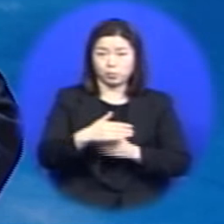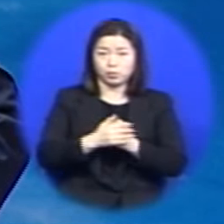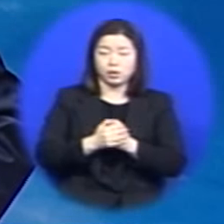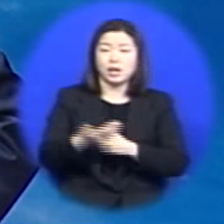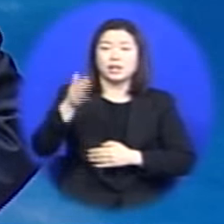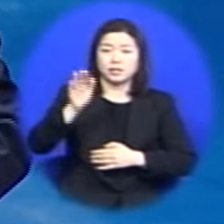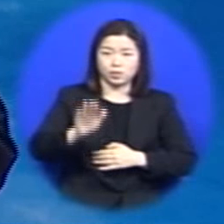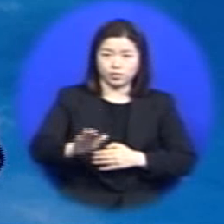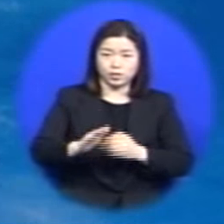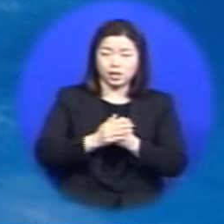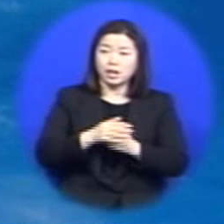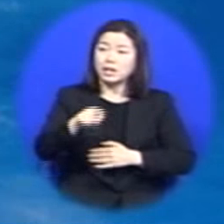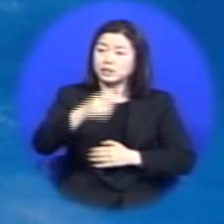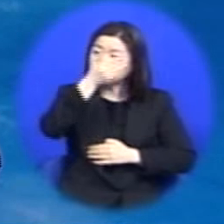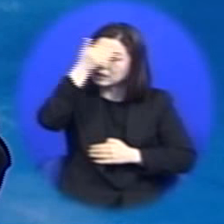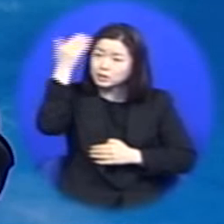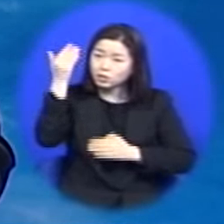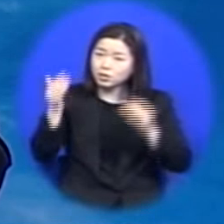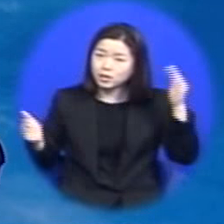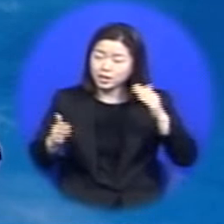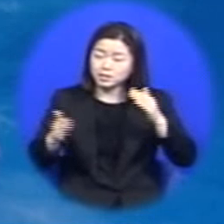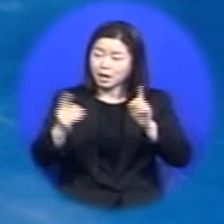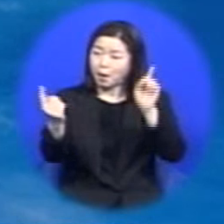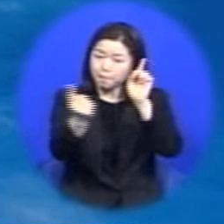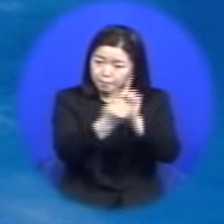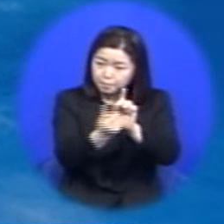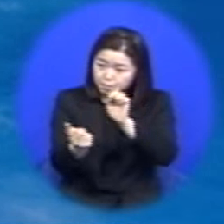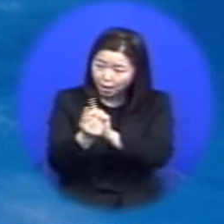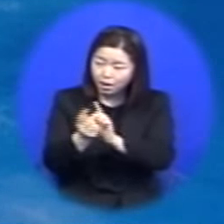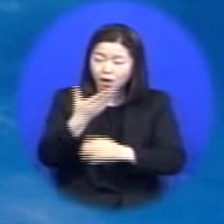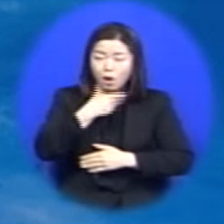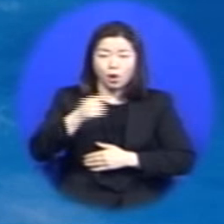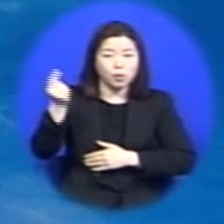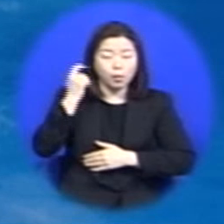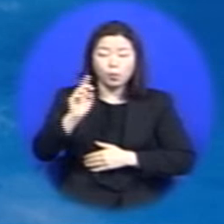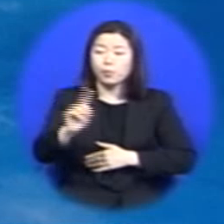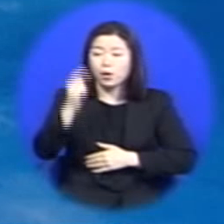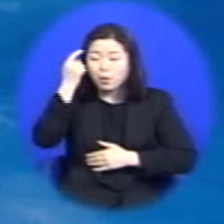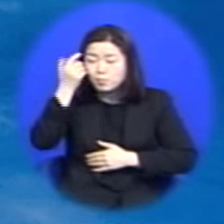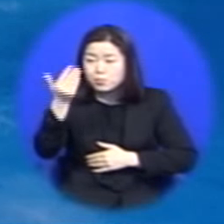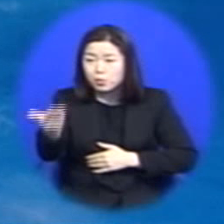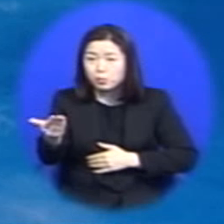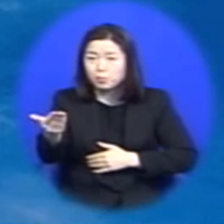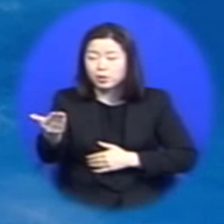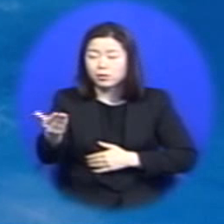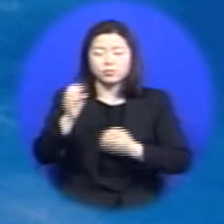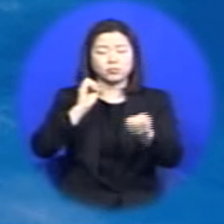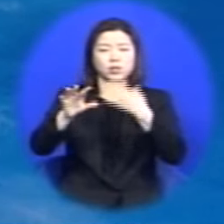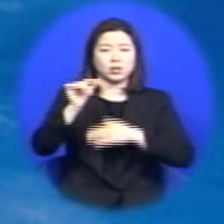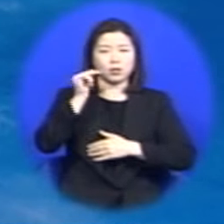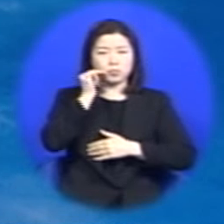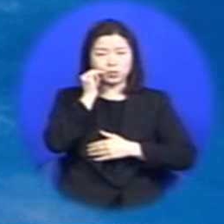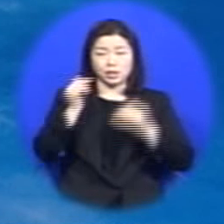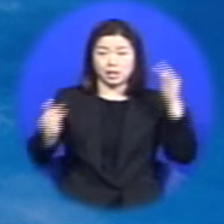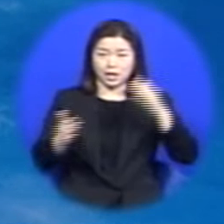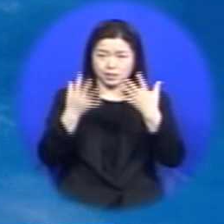그런데 그 청년 학생들을 만나서 복음이 뭐냐고 물어보면 대답을 못하는 학생들이 많아요.